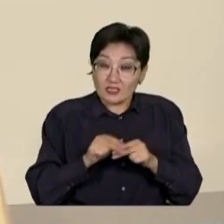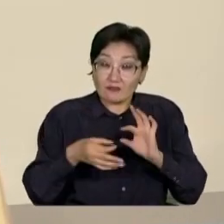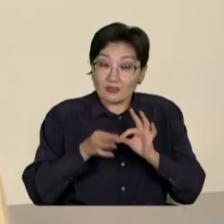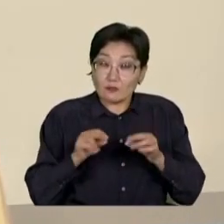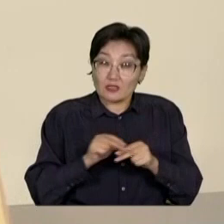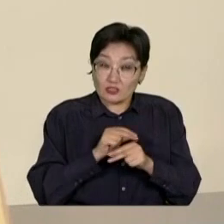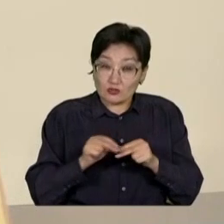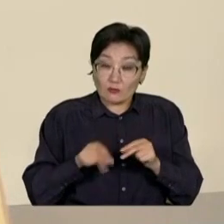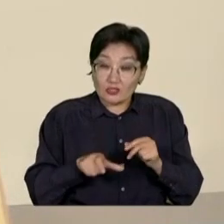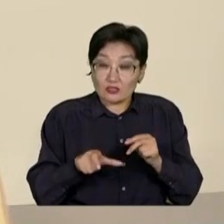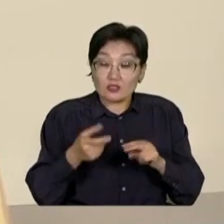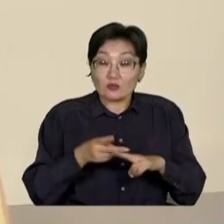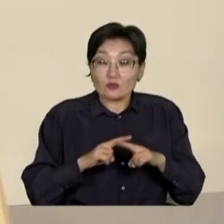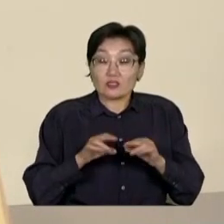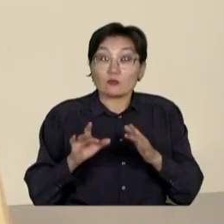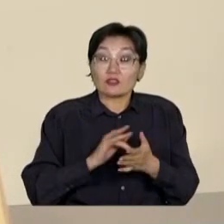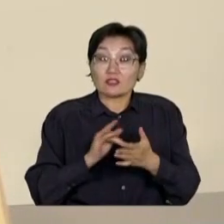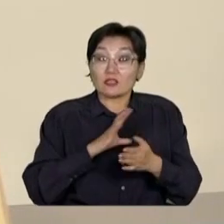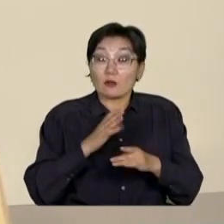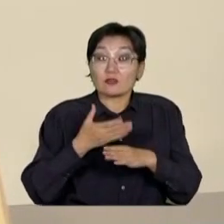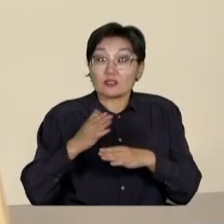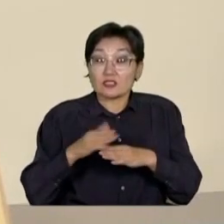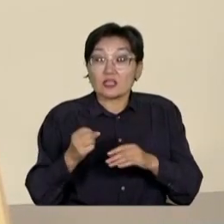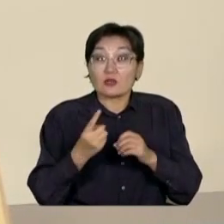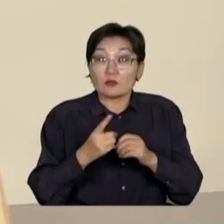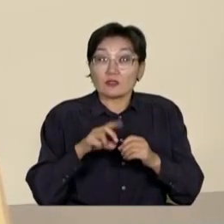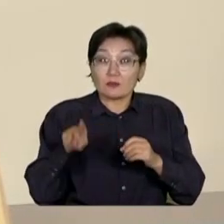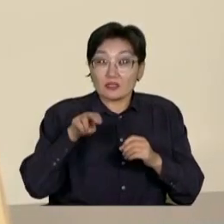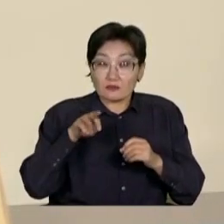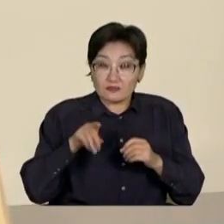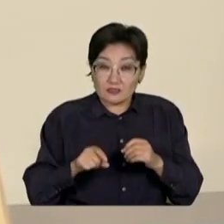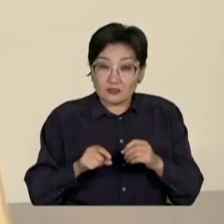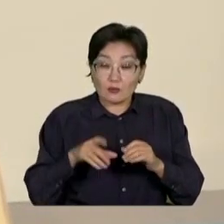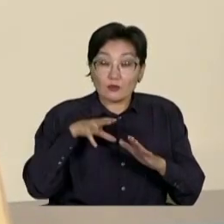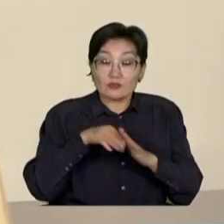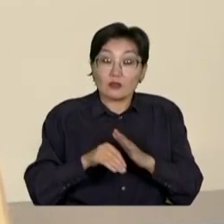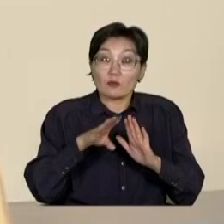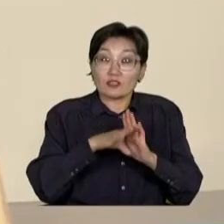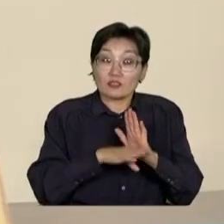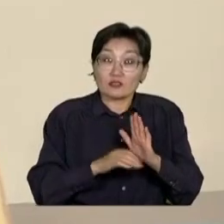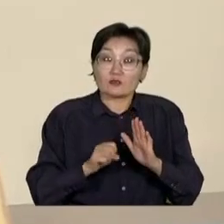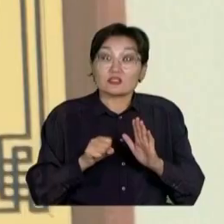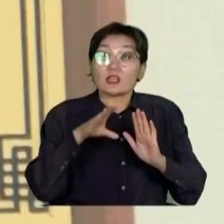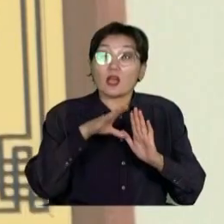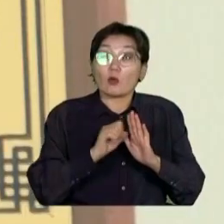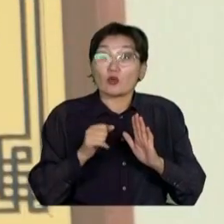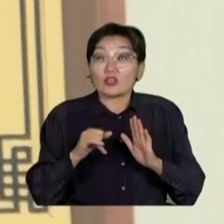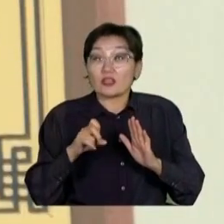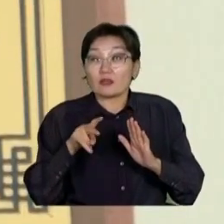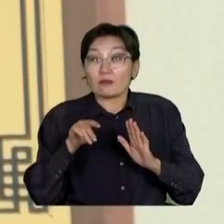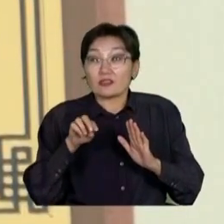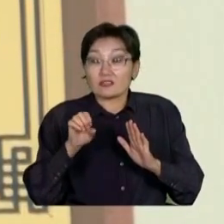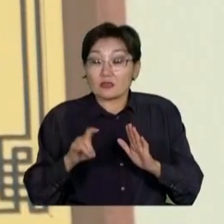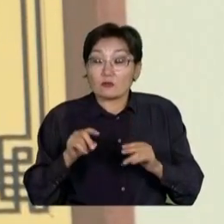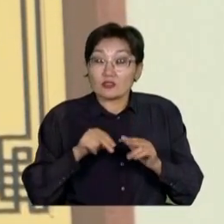капитального ремонта дорог. Для этого из бюджета было выделено 11 миллиардов тенге. В рамках программы «Аул Ельбесыгы»